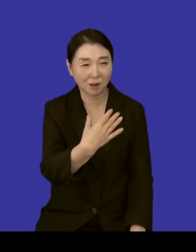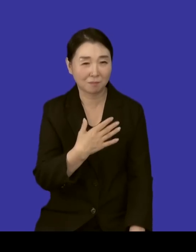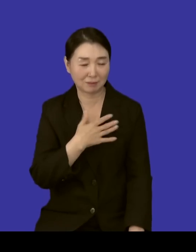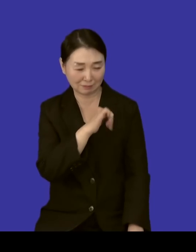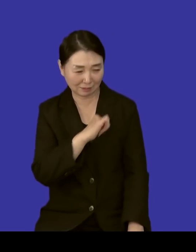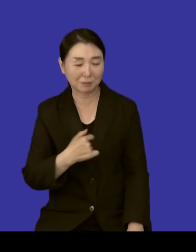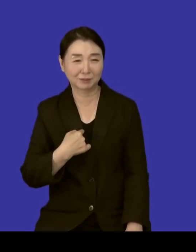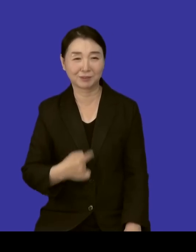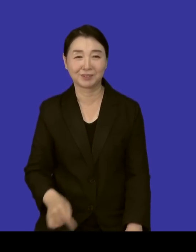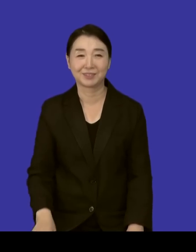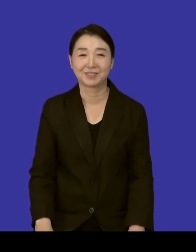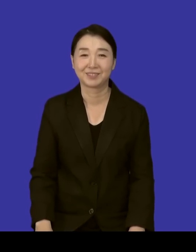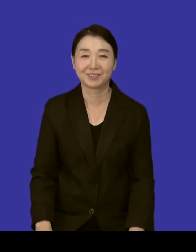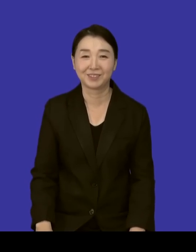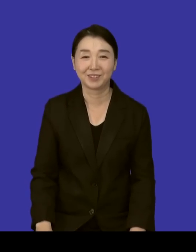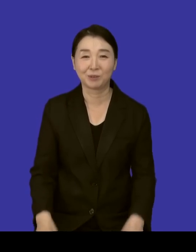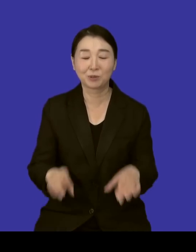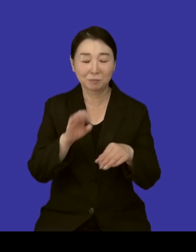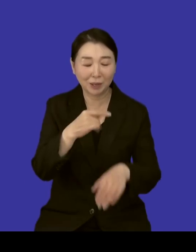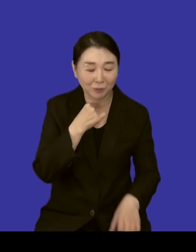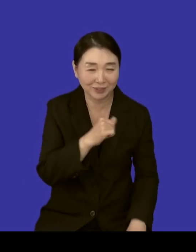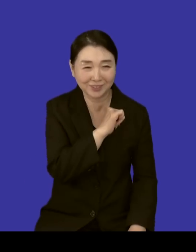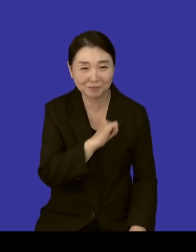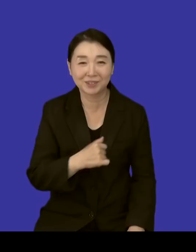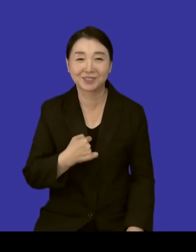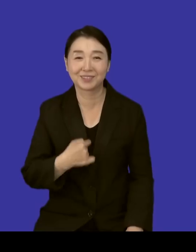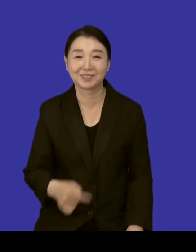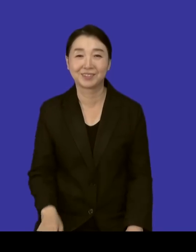참았어요. 네. 오늘 많이 참았습니다.